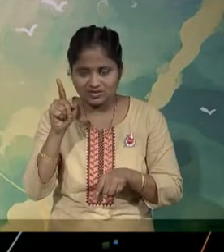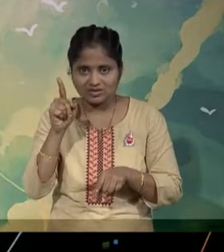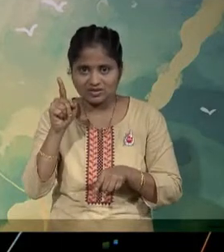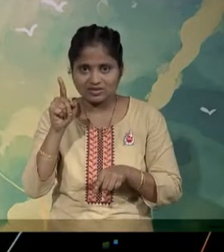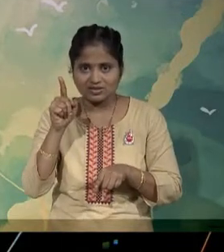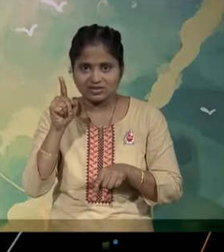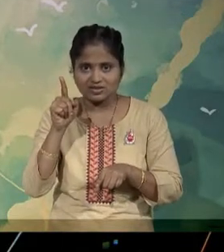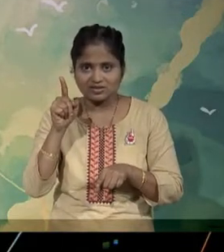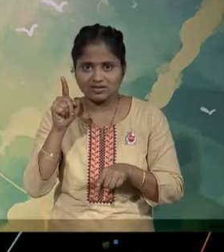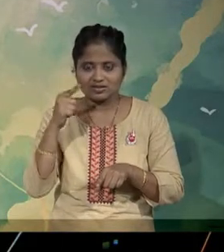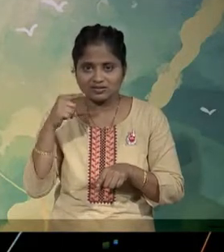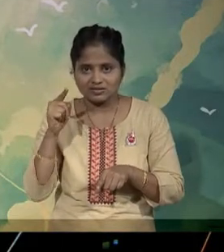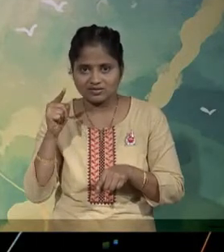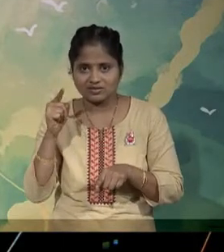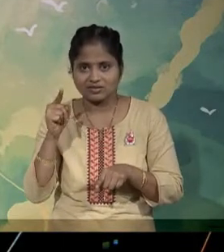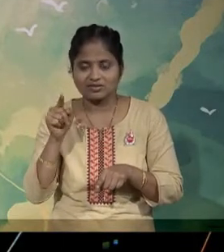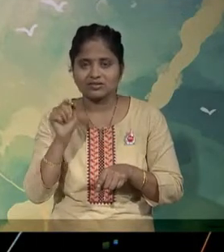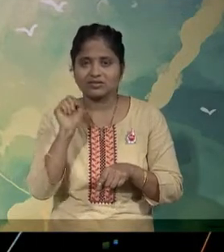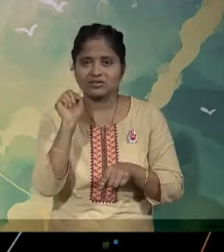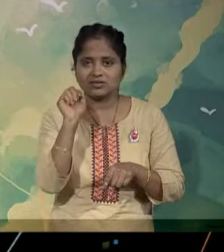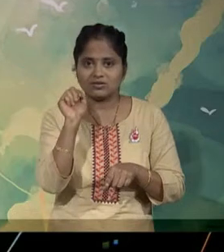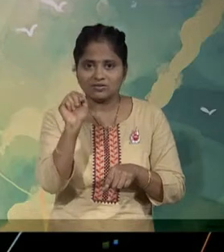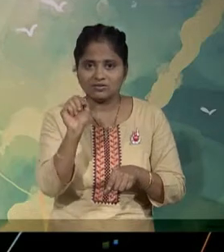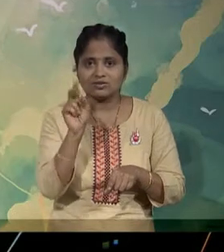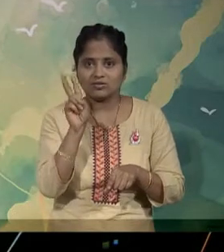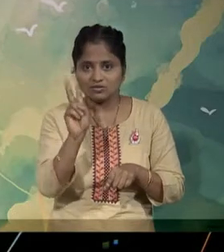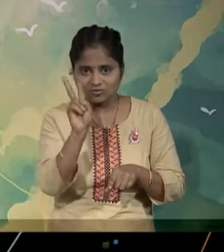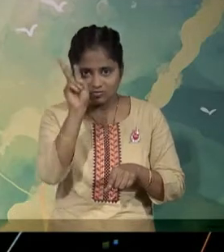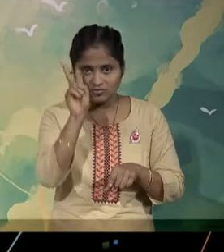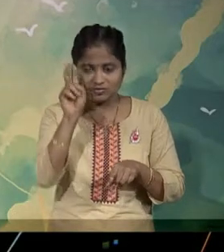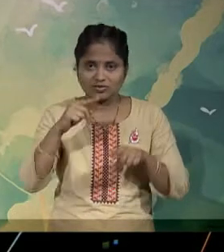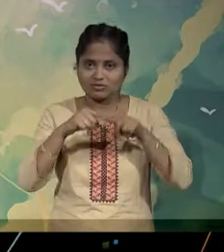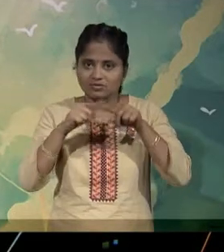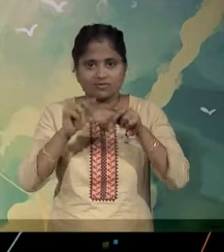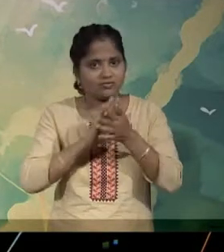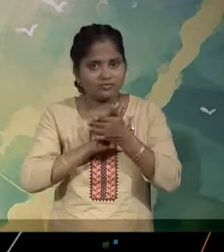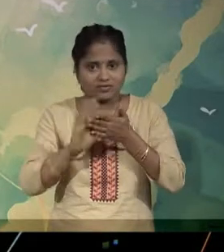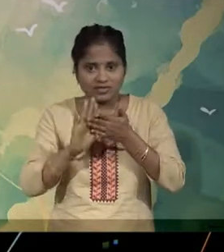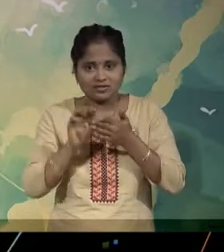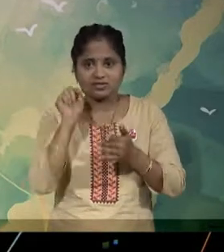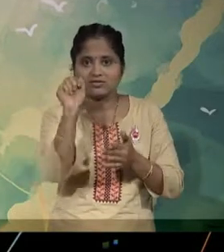मत तुमच्या जाय आशिल्ल्या उमेदवाराकूच दिला. बस झालें तुमचे